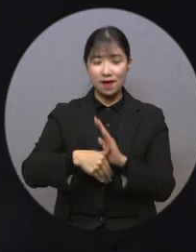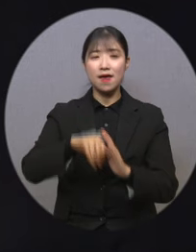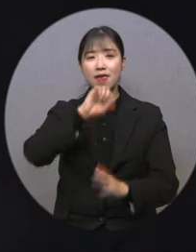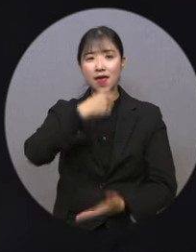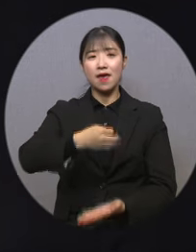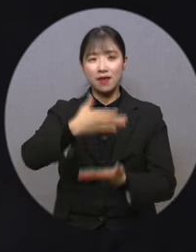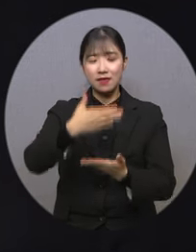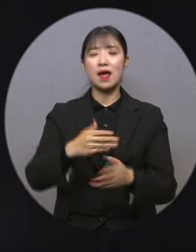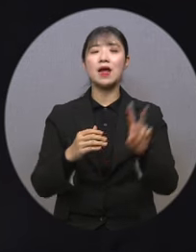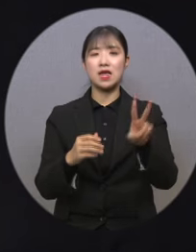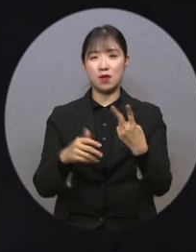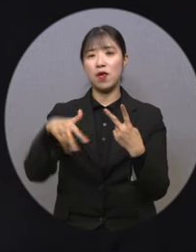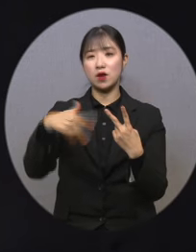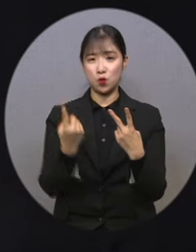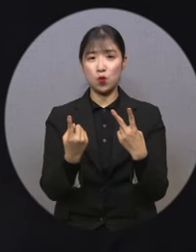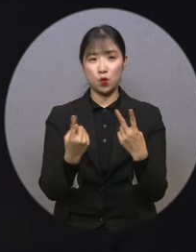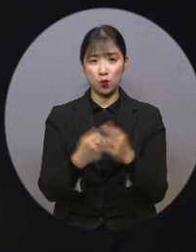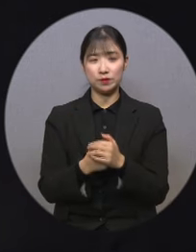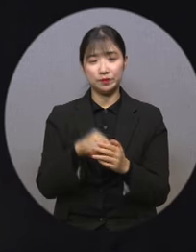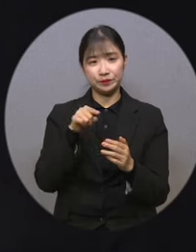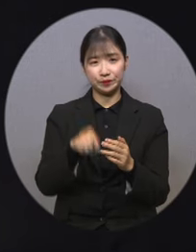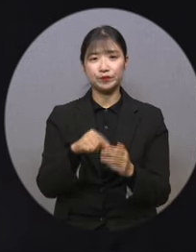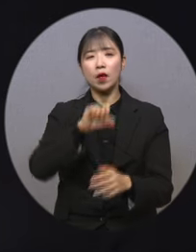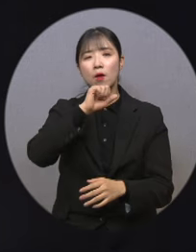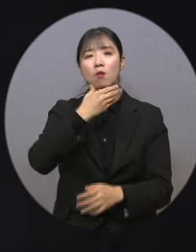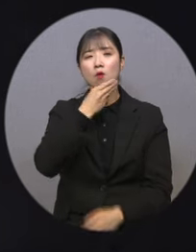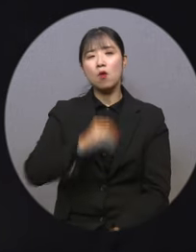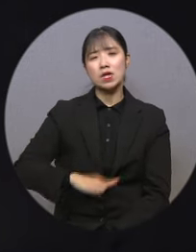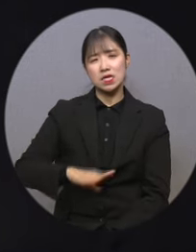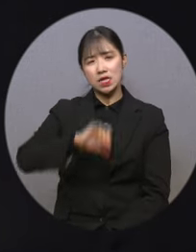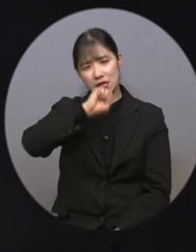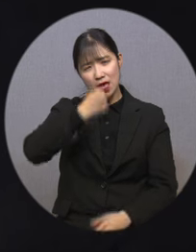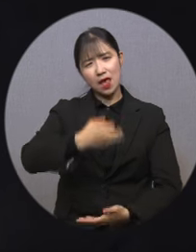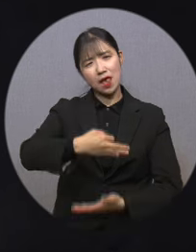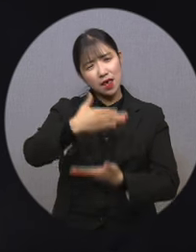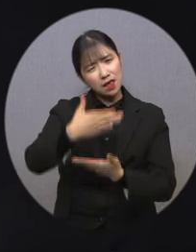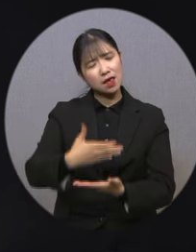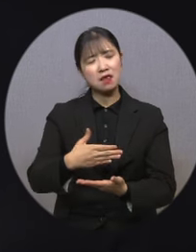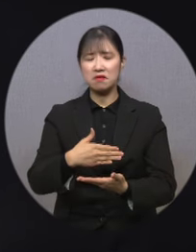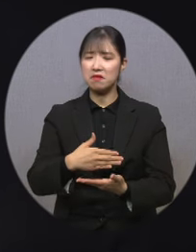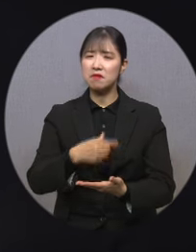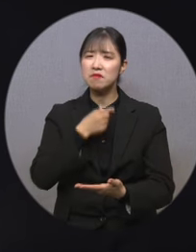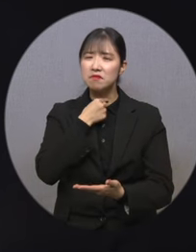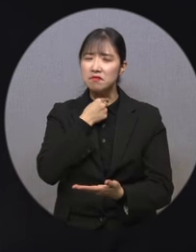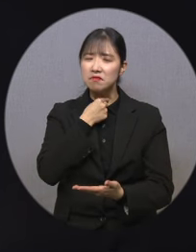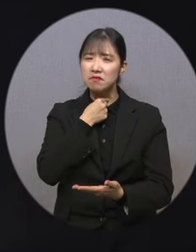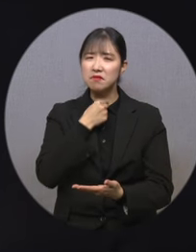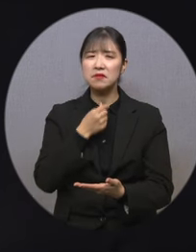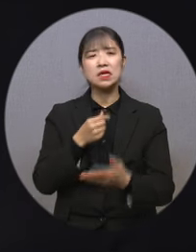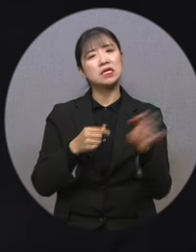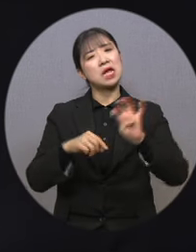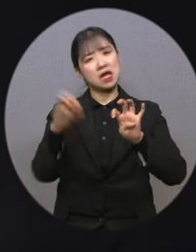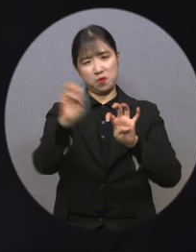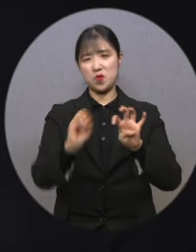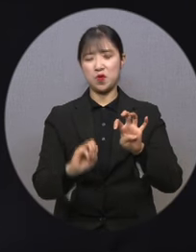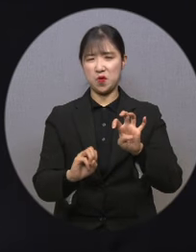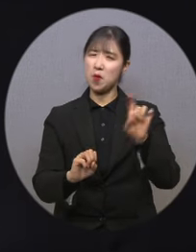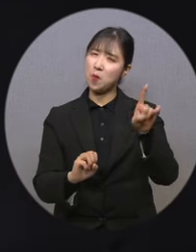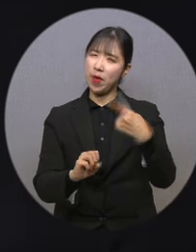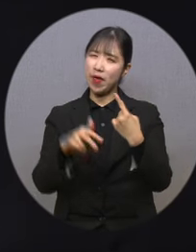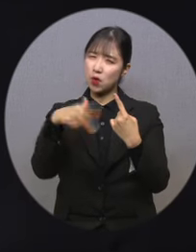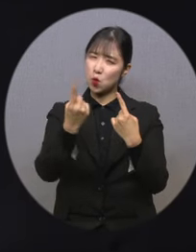200조였습니다. 200조인데 복지 예산이 한 40%가 됐어요. 100조가 안